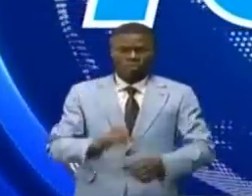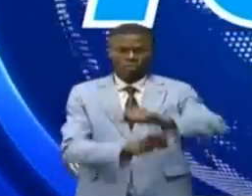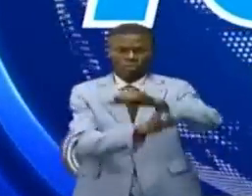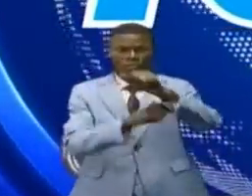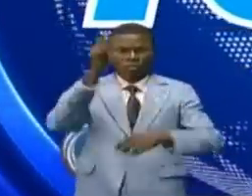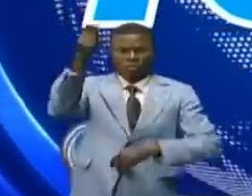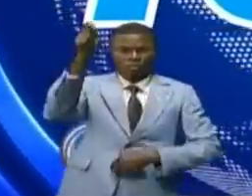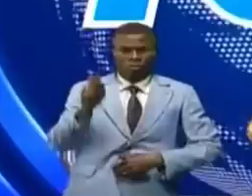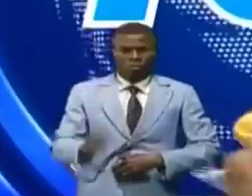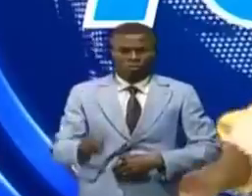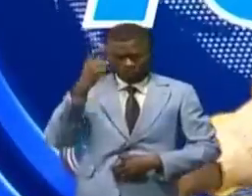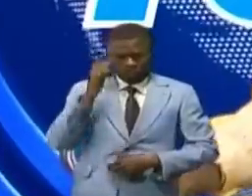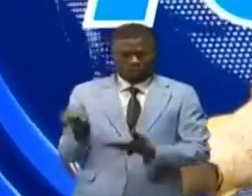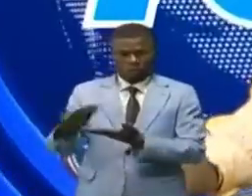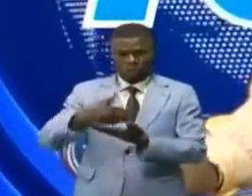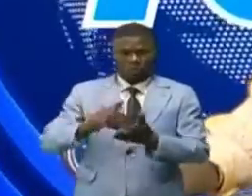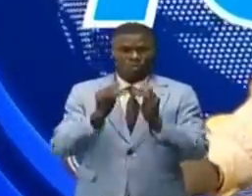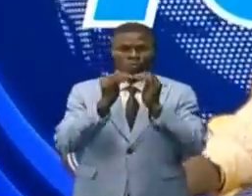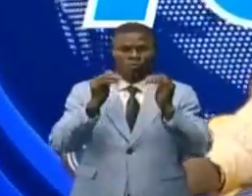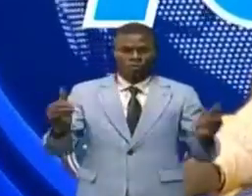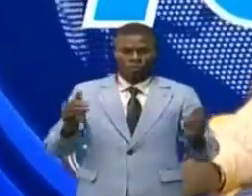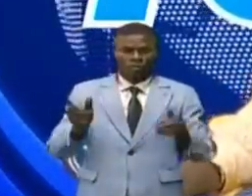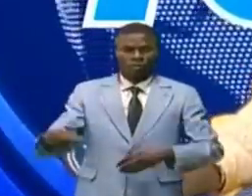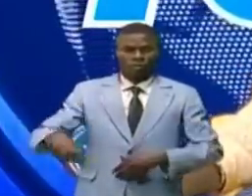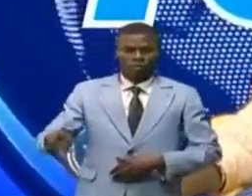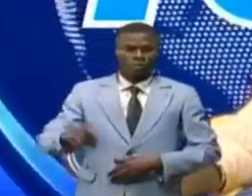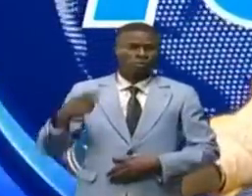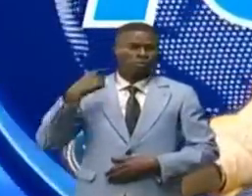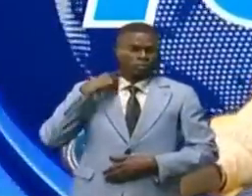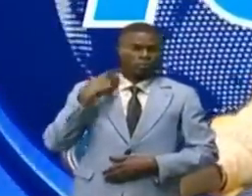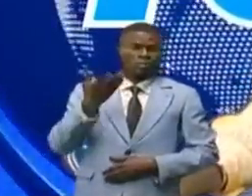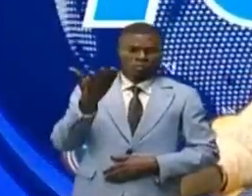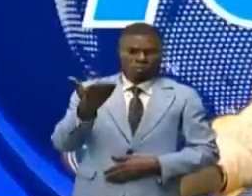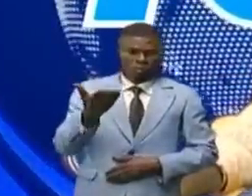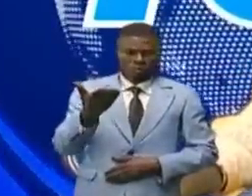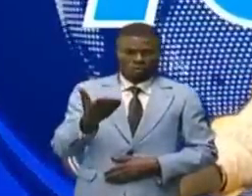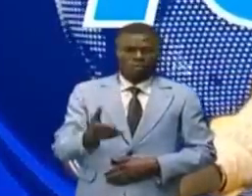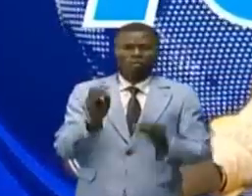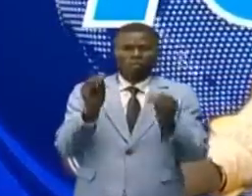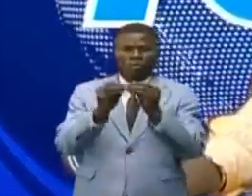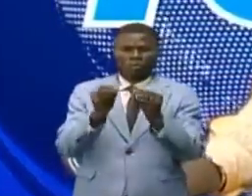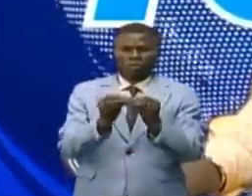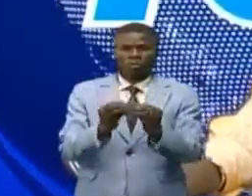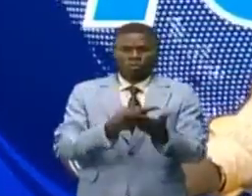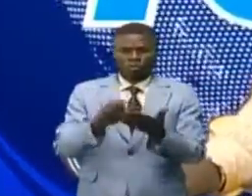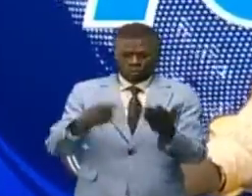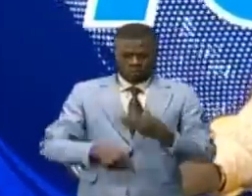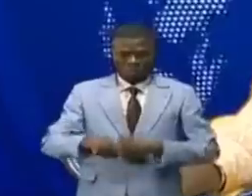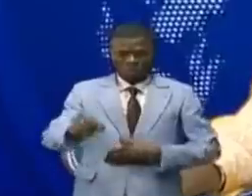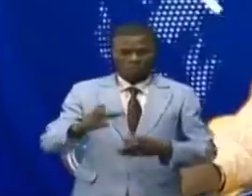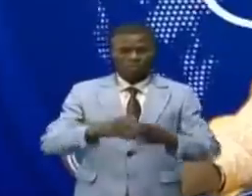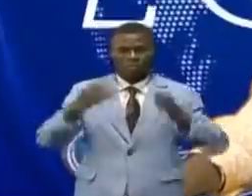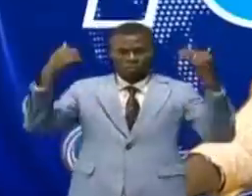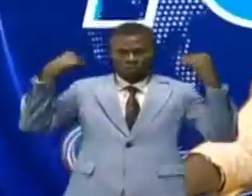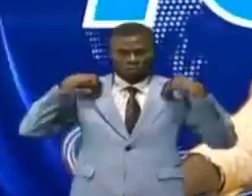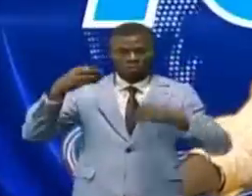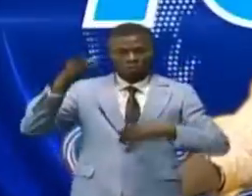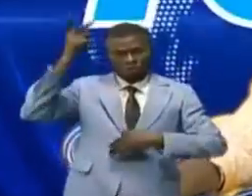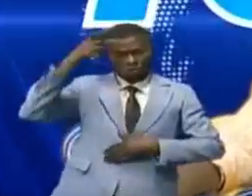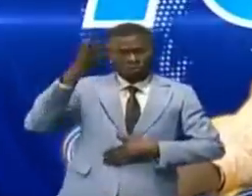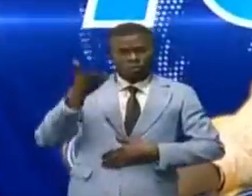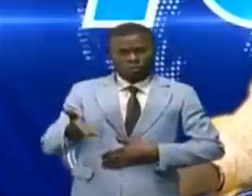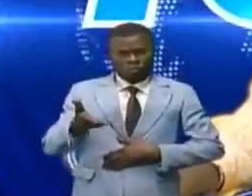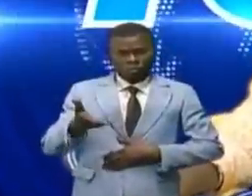aux phares d'essai pour le retour total de la paix dans la province du Congo il a eu une rencontre cette semaine avec les leaders d'opinion de cette province